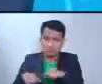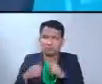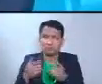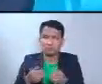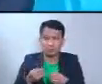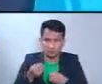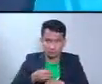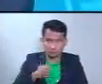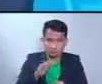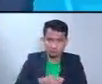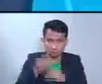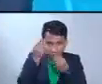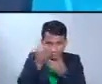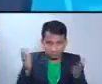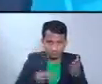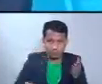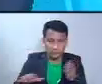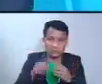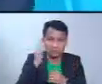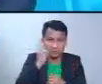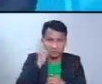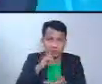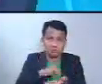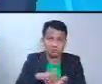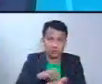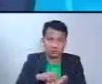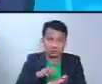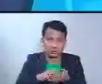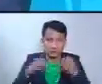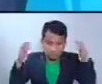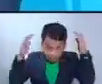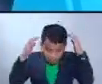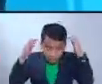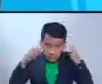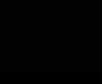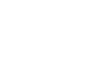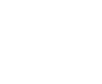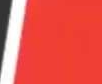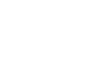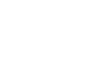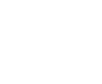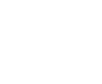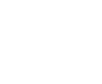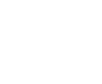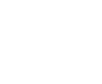ang mga Pilipino na sanayin gawin ang pag-duck cover and hold tuwing may lindol.